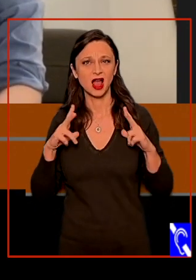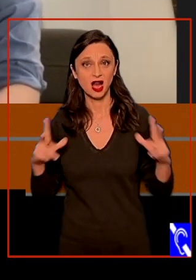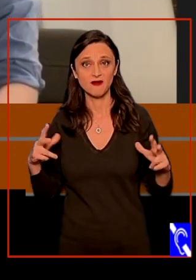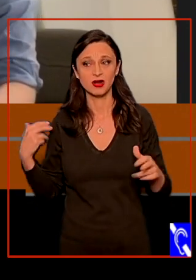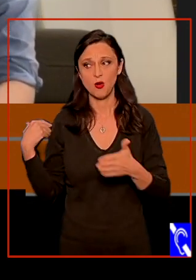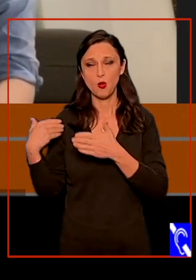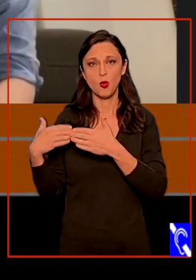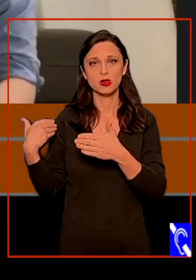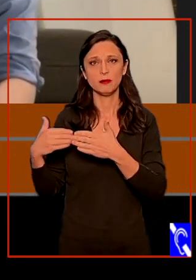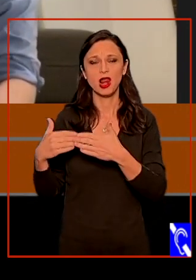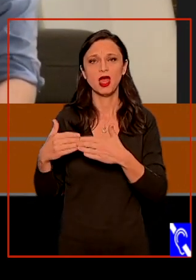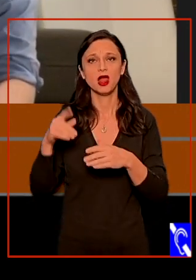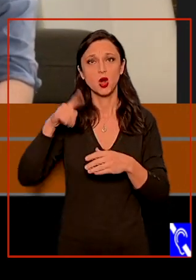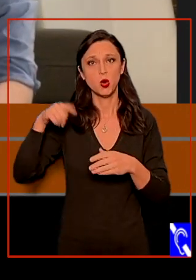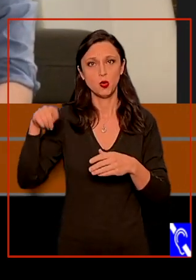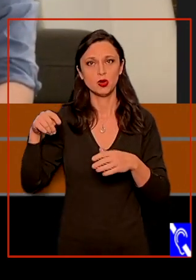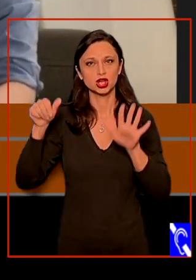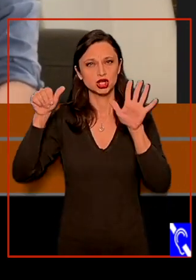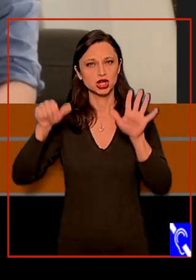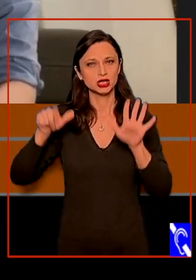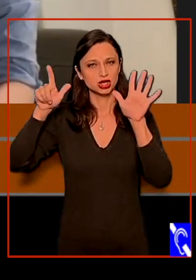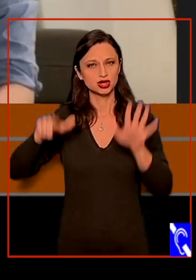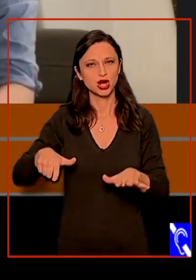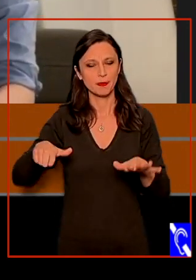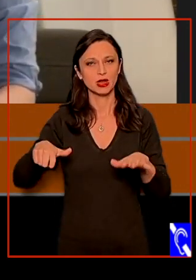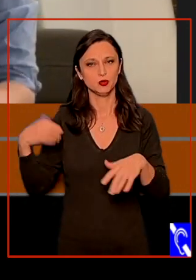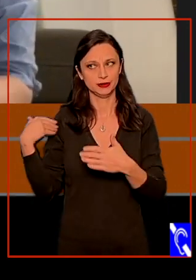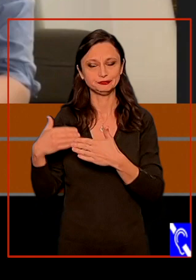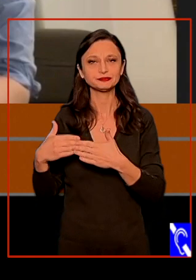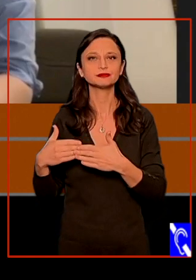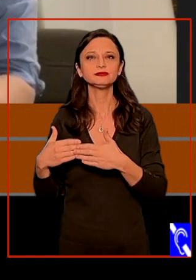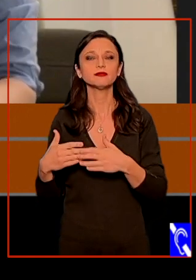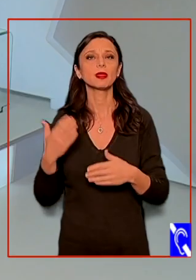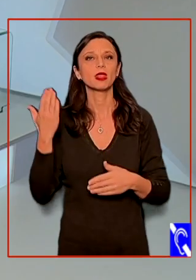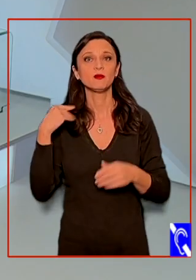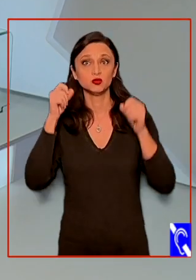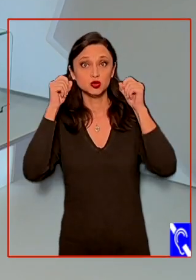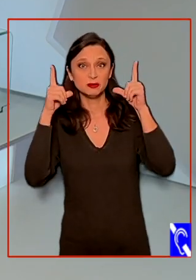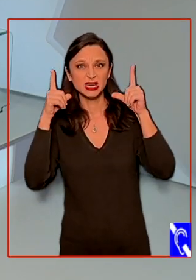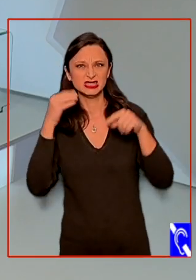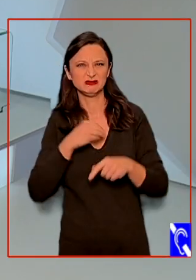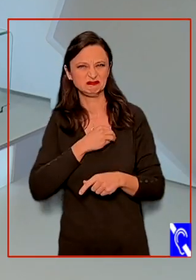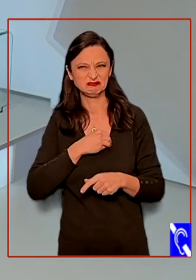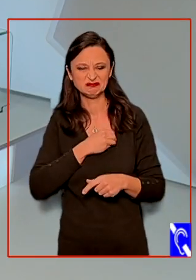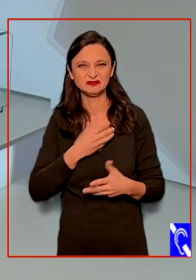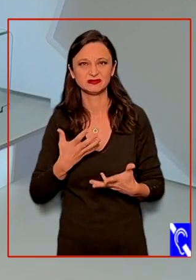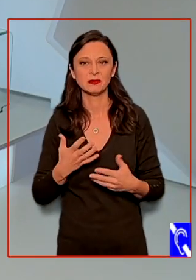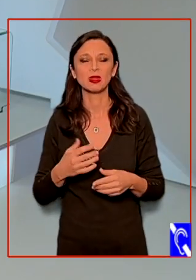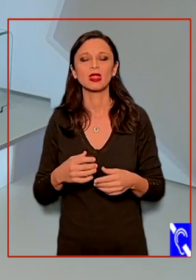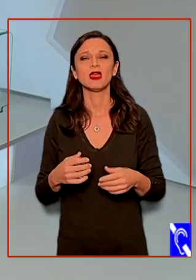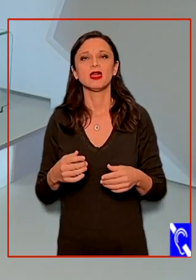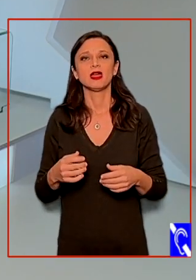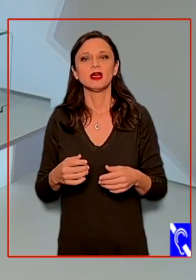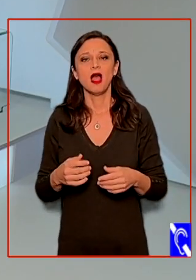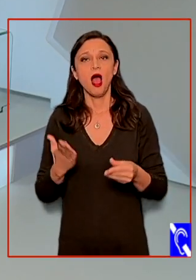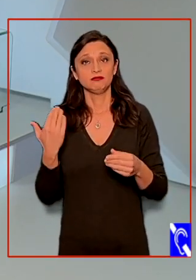în ultimele luni, aproximativ 6-7 luni de zile, am avut surpriza să documentăm modul în